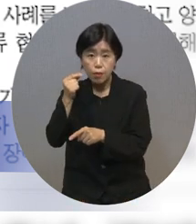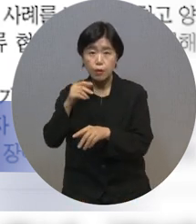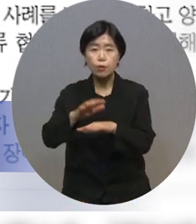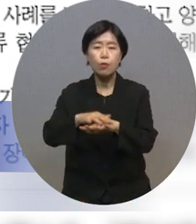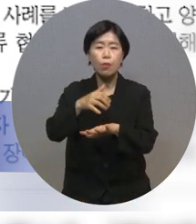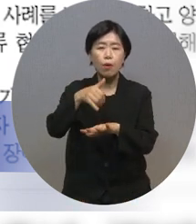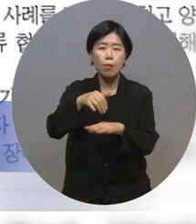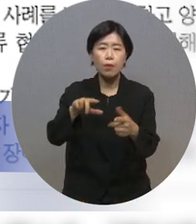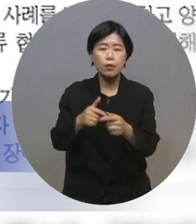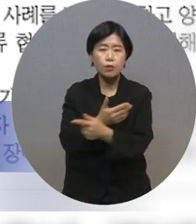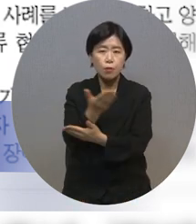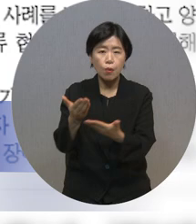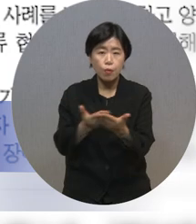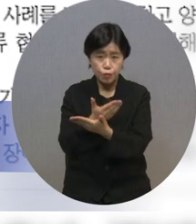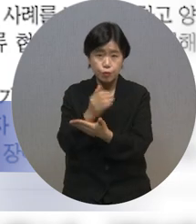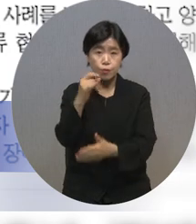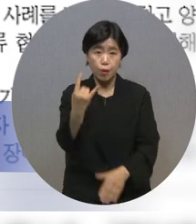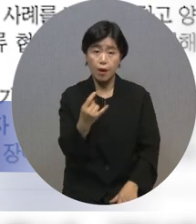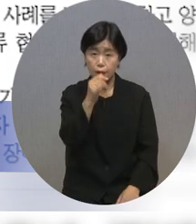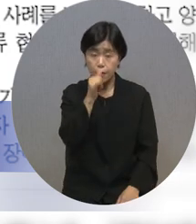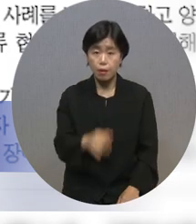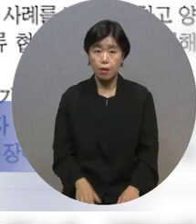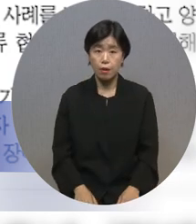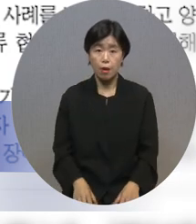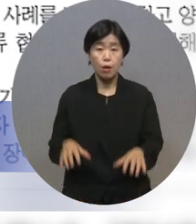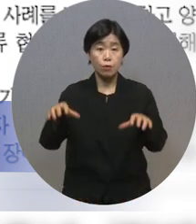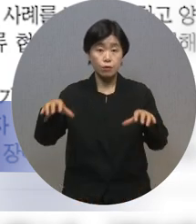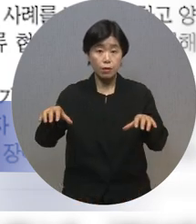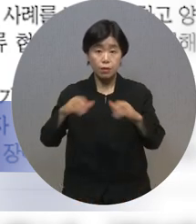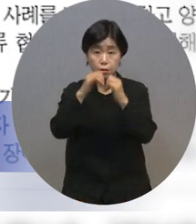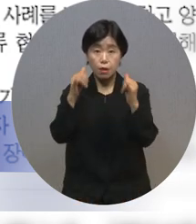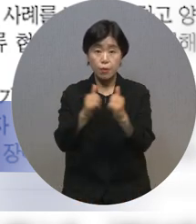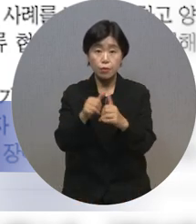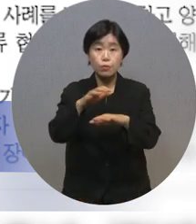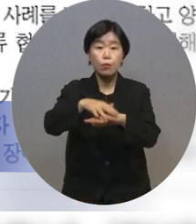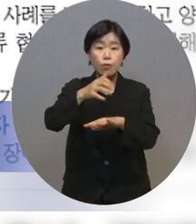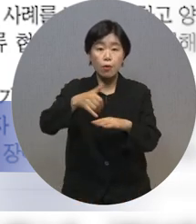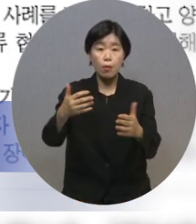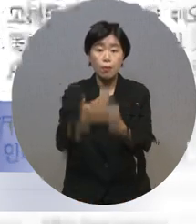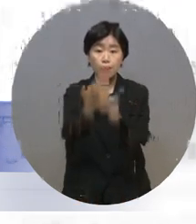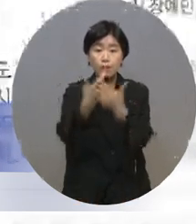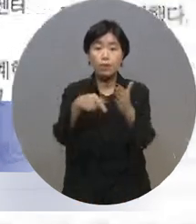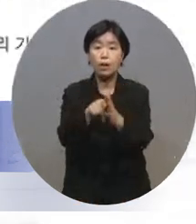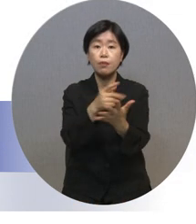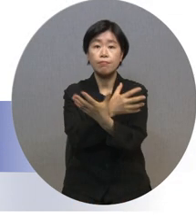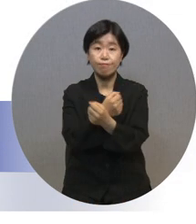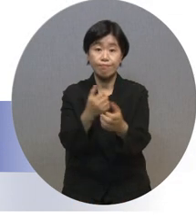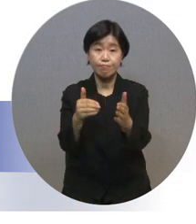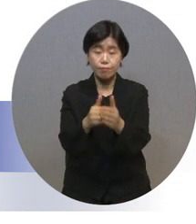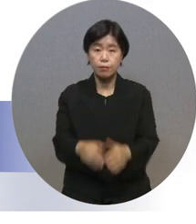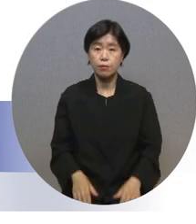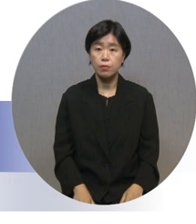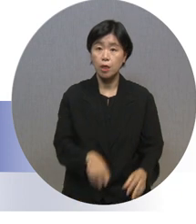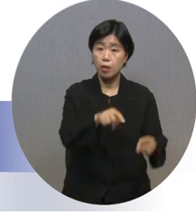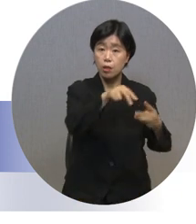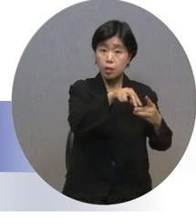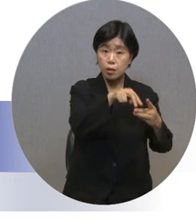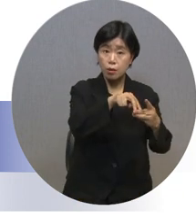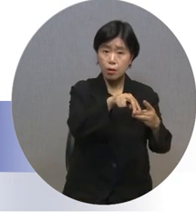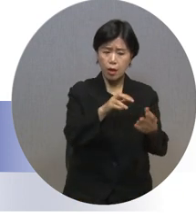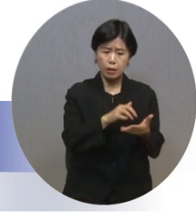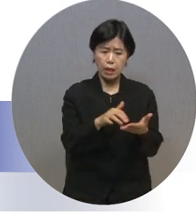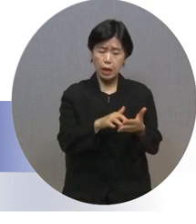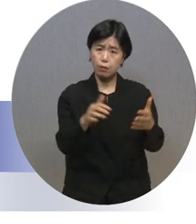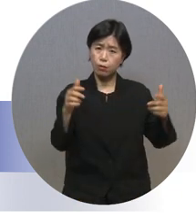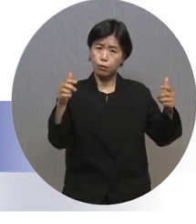갖고 양국의 사회적 농업 발전을 도모하기 위한 업무 협약을 체결했습니다 센터는 인구 감소로 지역